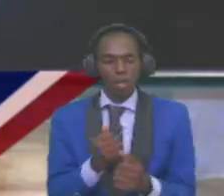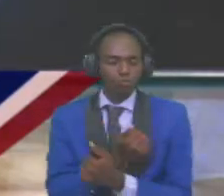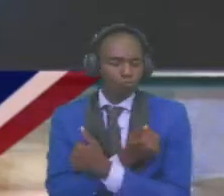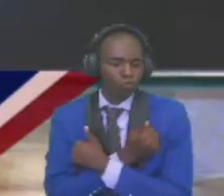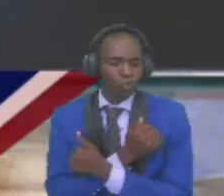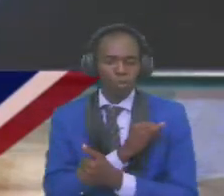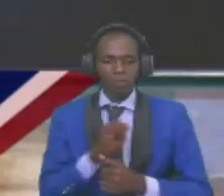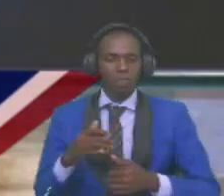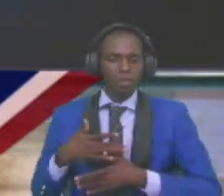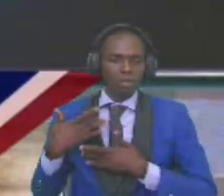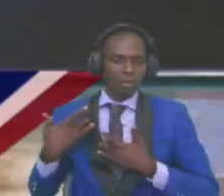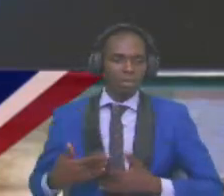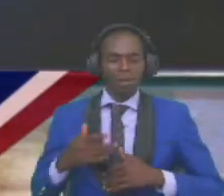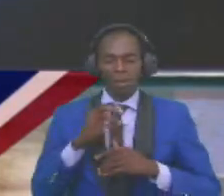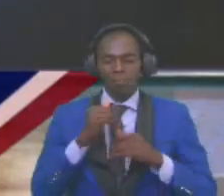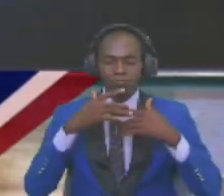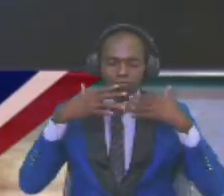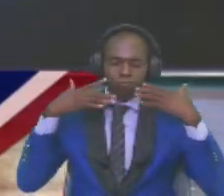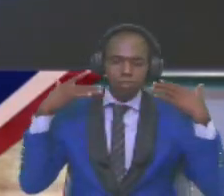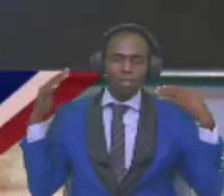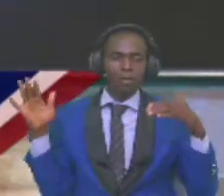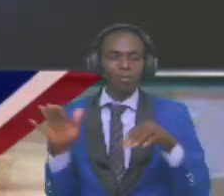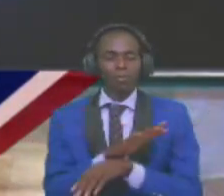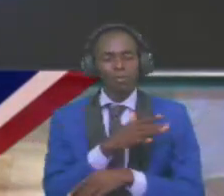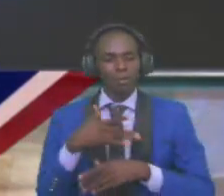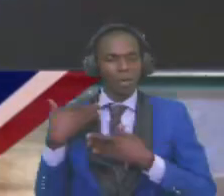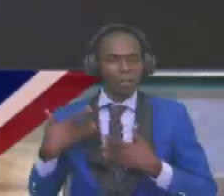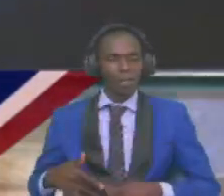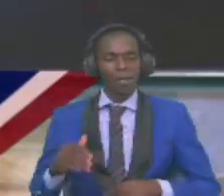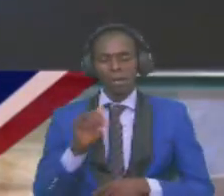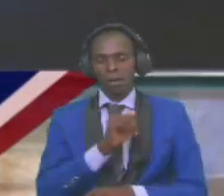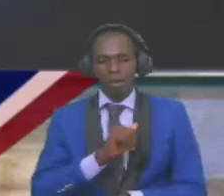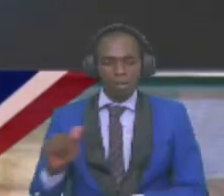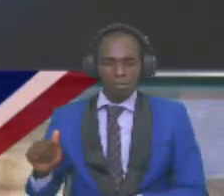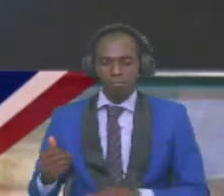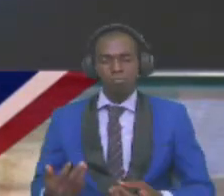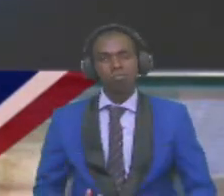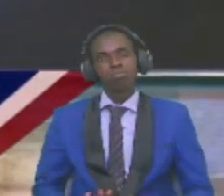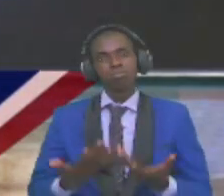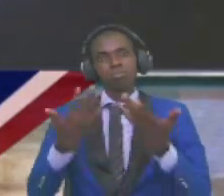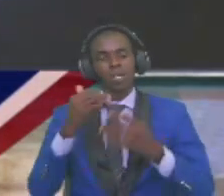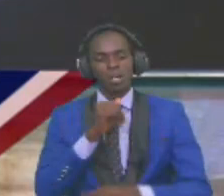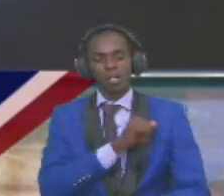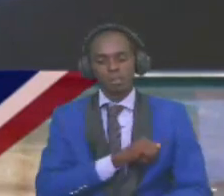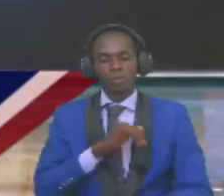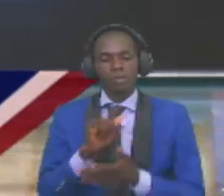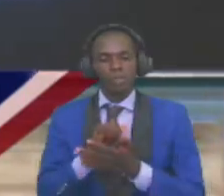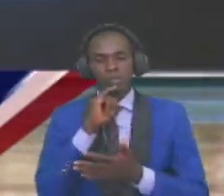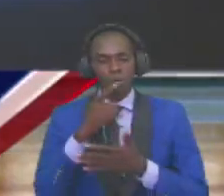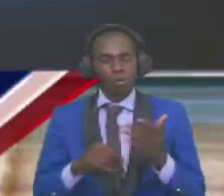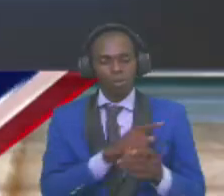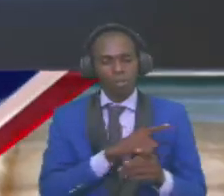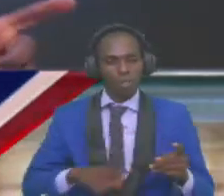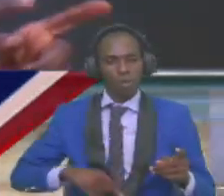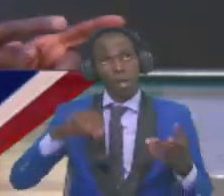aimable cordiale a un coeur gai encore une attitude et sera officiel c'est ce